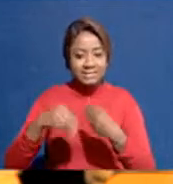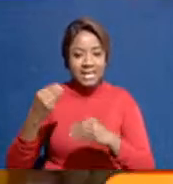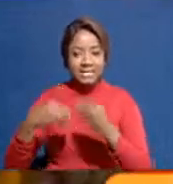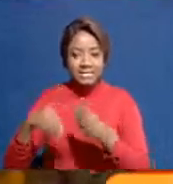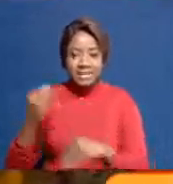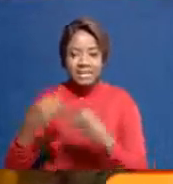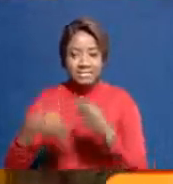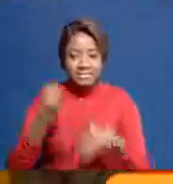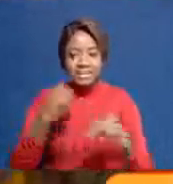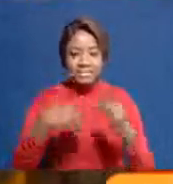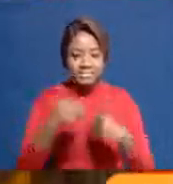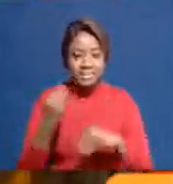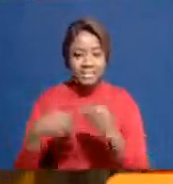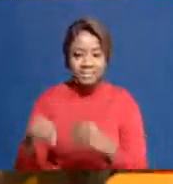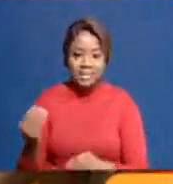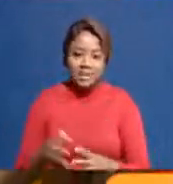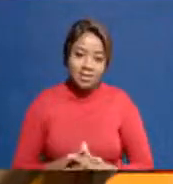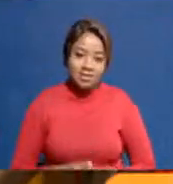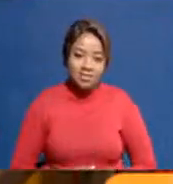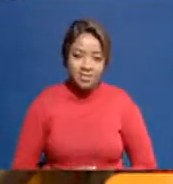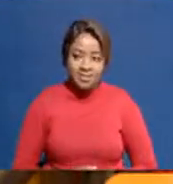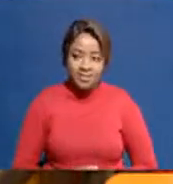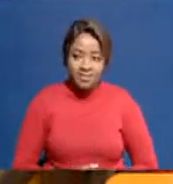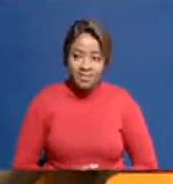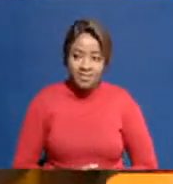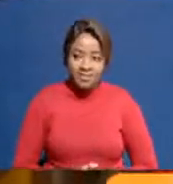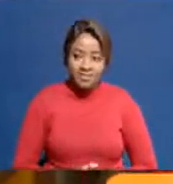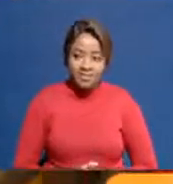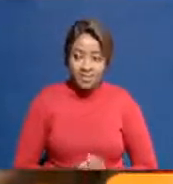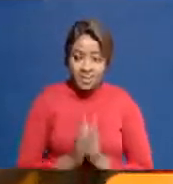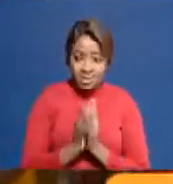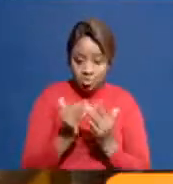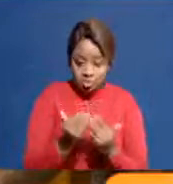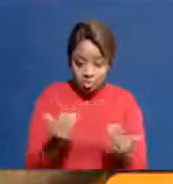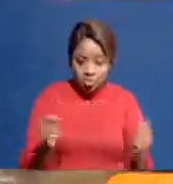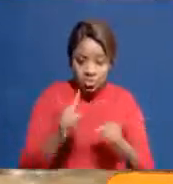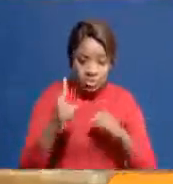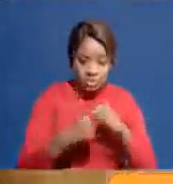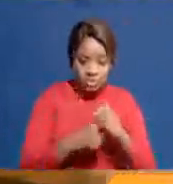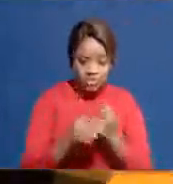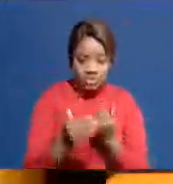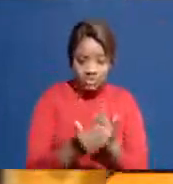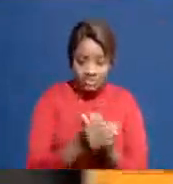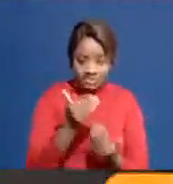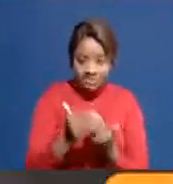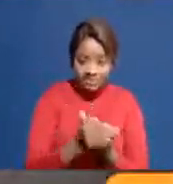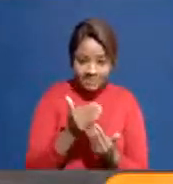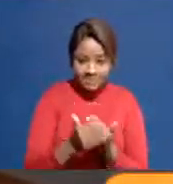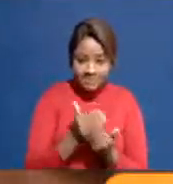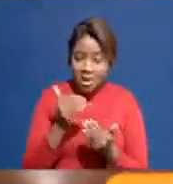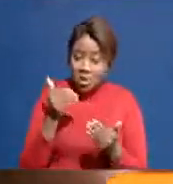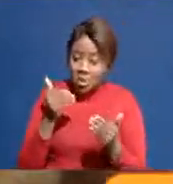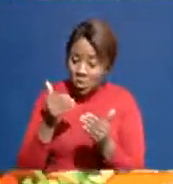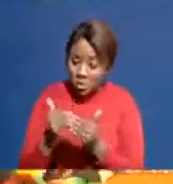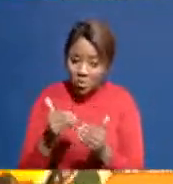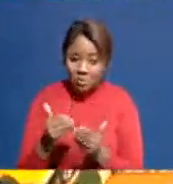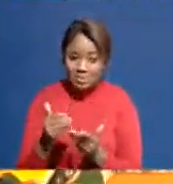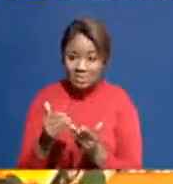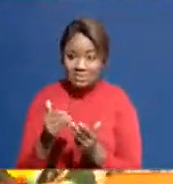moto. Hata hivyo, majukumu ya kuwalea wanawe sita nusura ya mrejeshe katika biashara hiyo